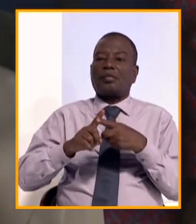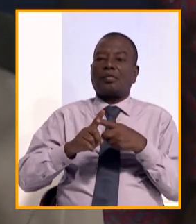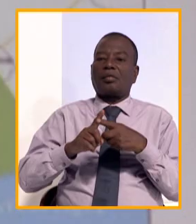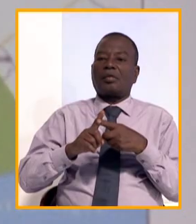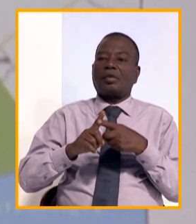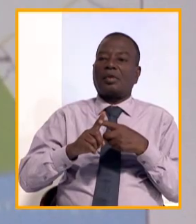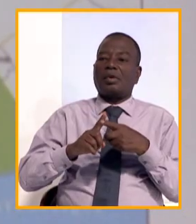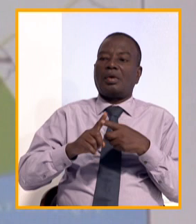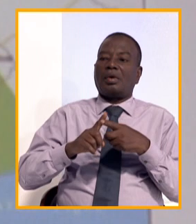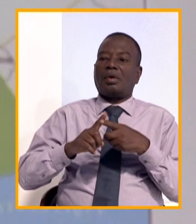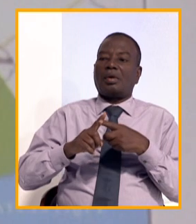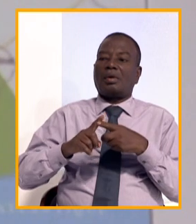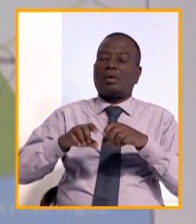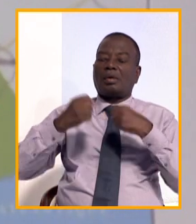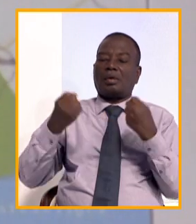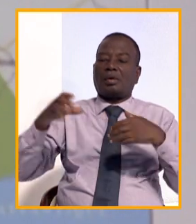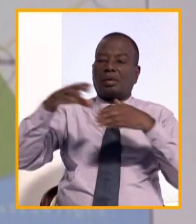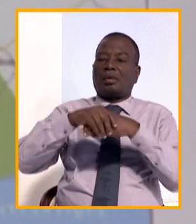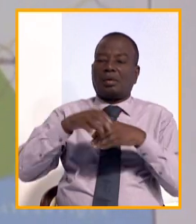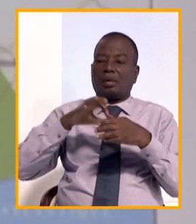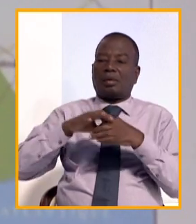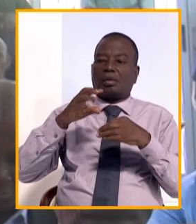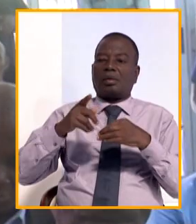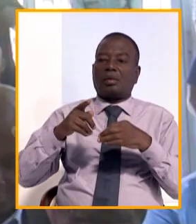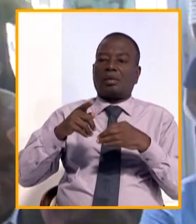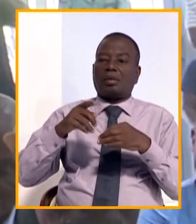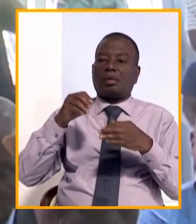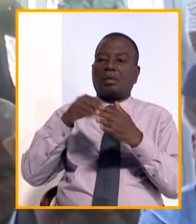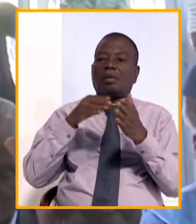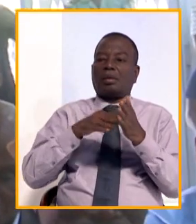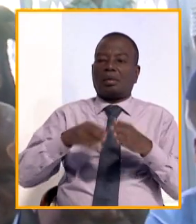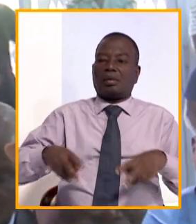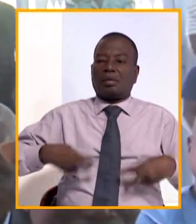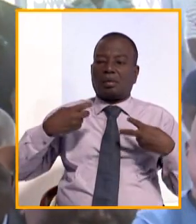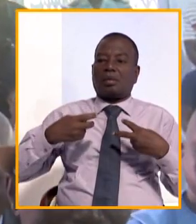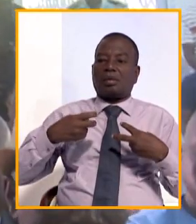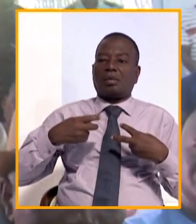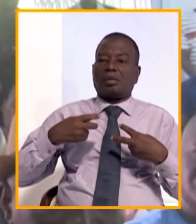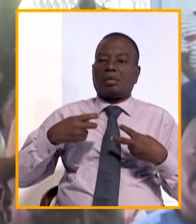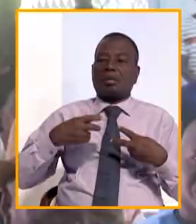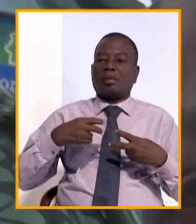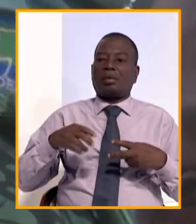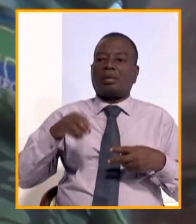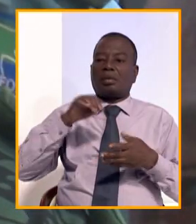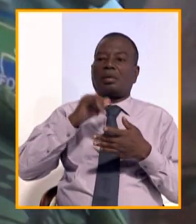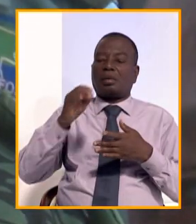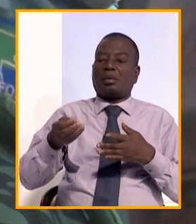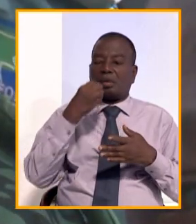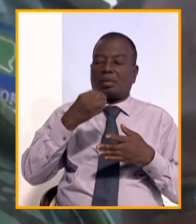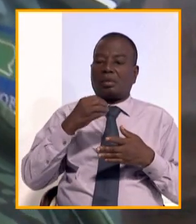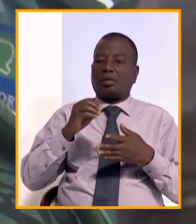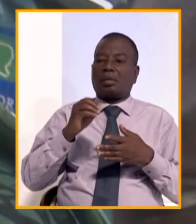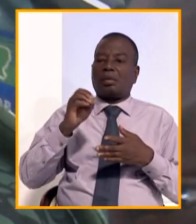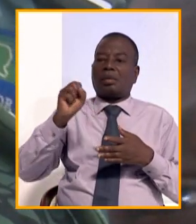des mariages de la mairie de Fresco. C'est dans notre bande que nous vivons. C'est là qu'on mange. Et la seule